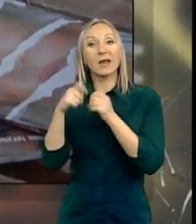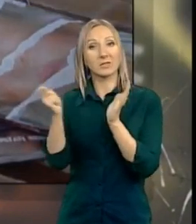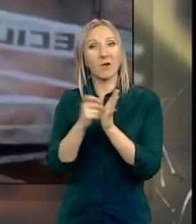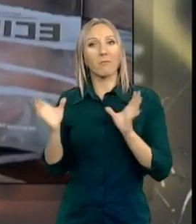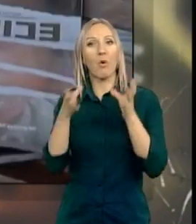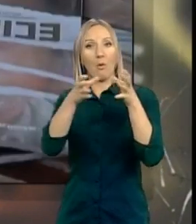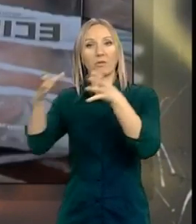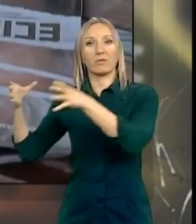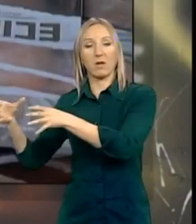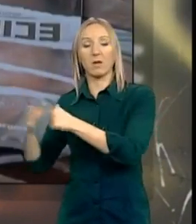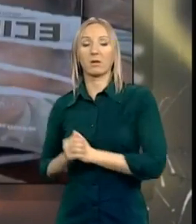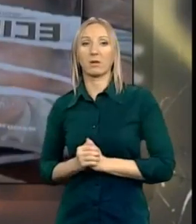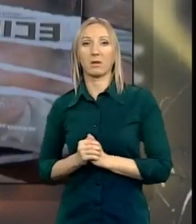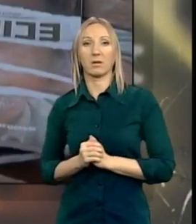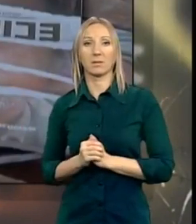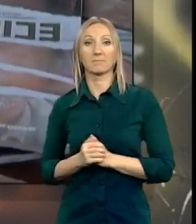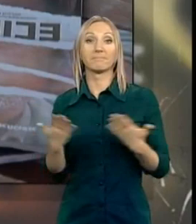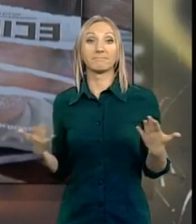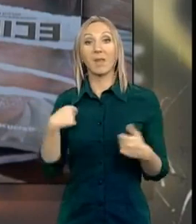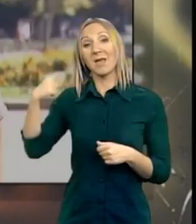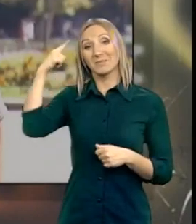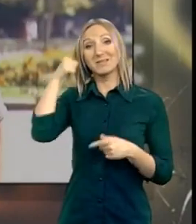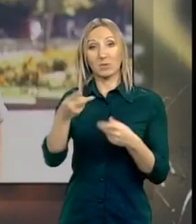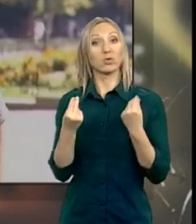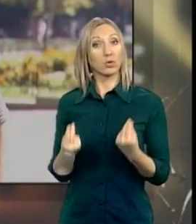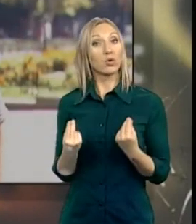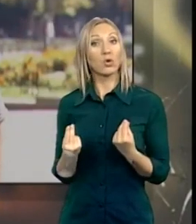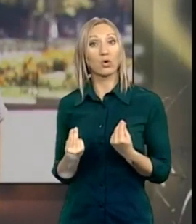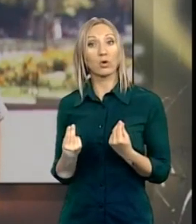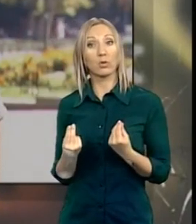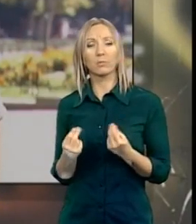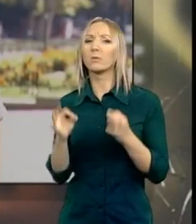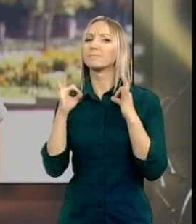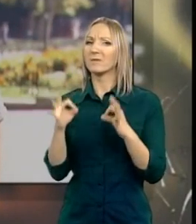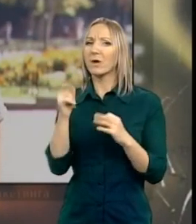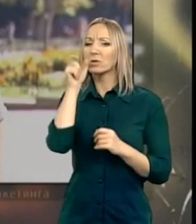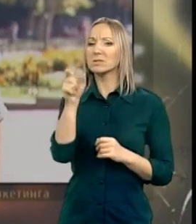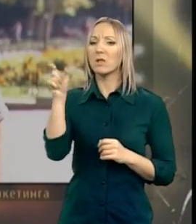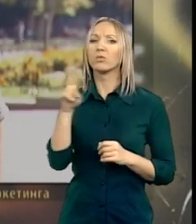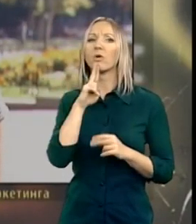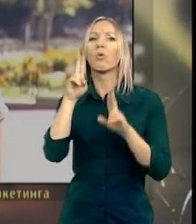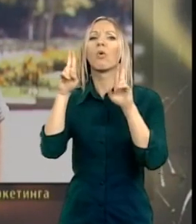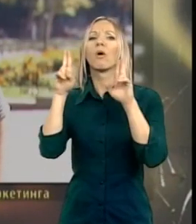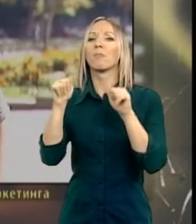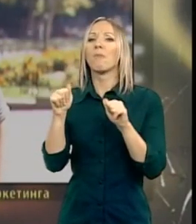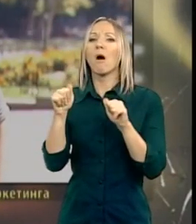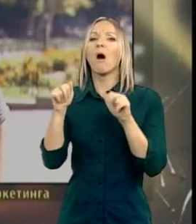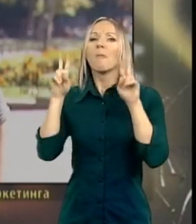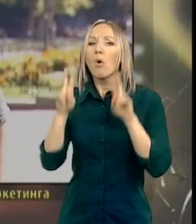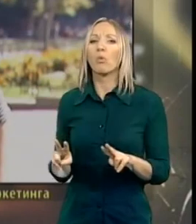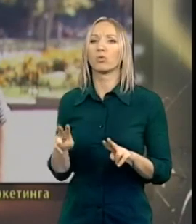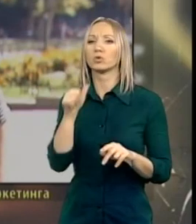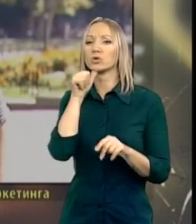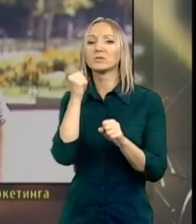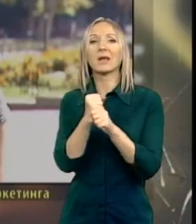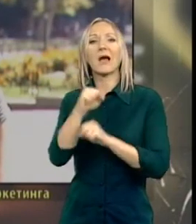ponekada. Prosto mislim da je to dobro svakako za ljude koji imaju mogućnost, odnosno imaju